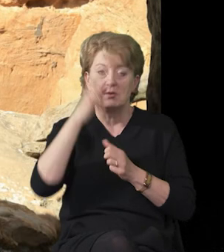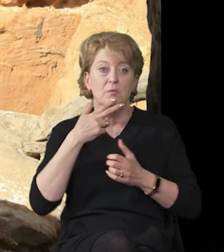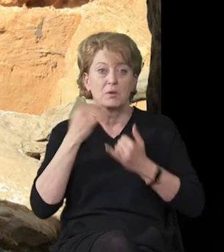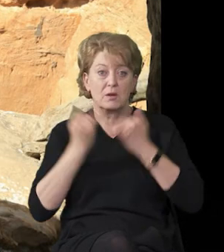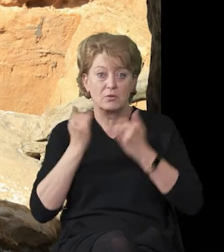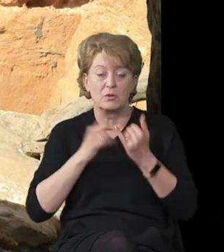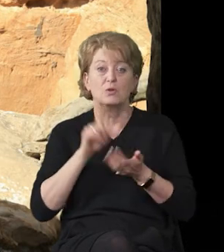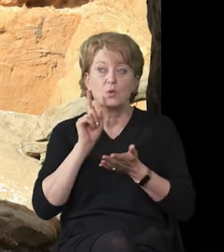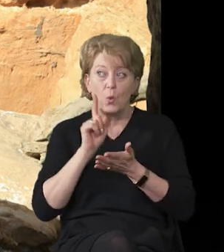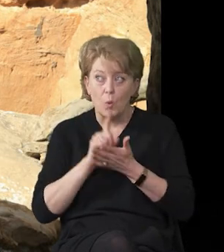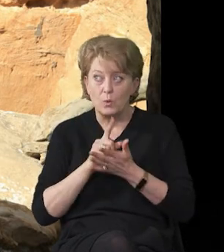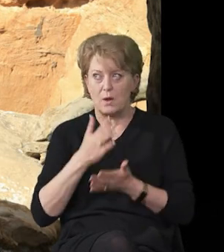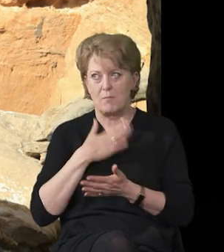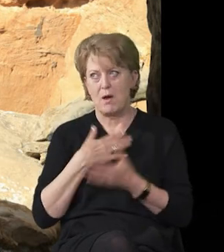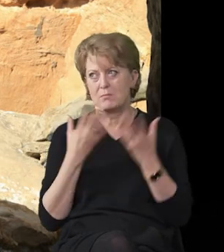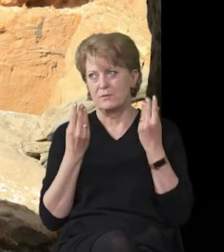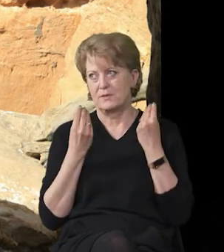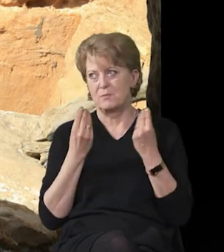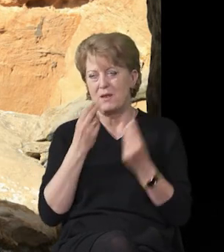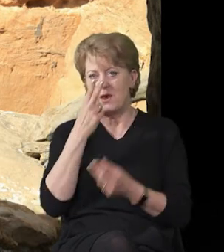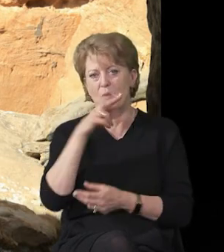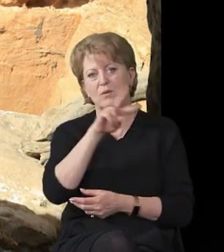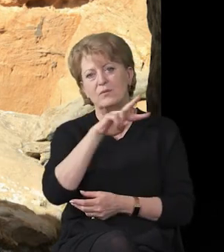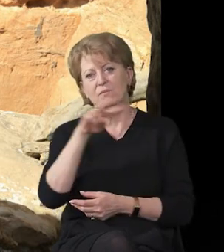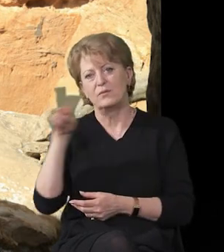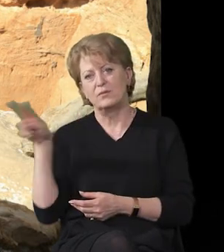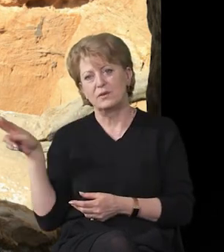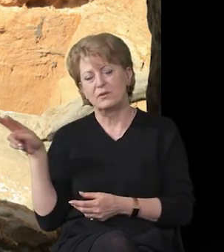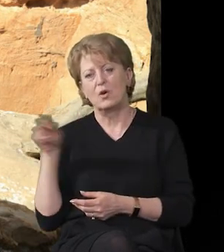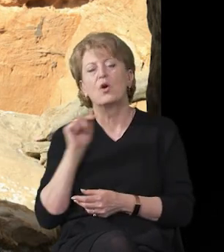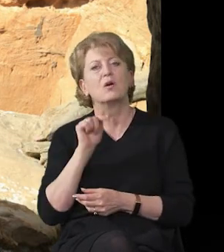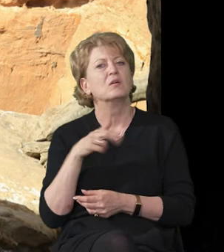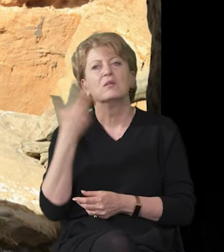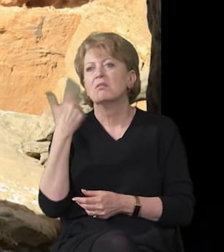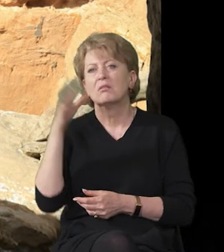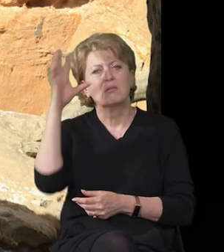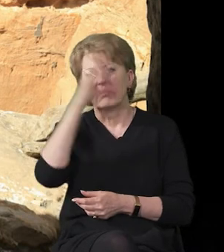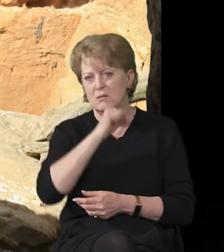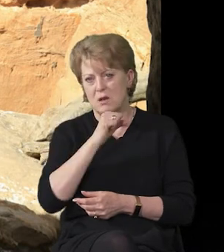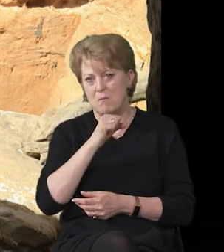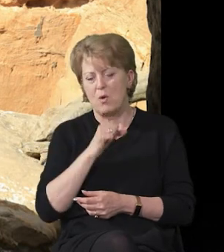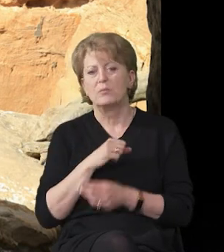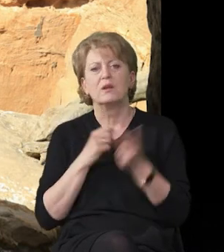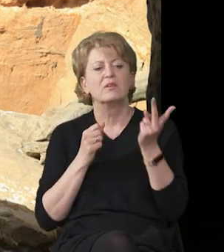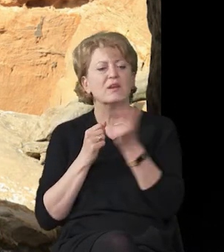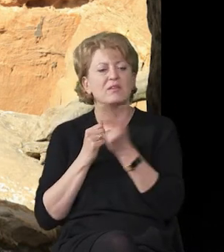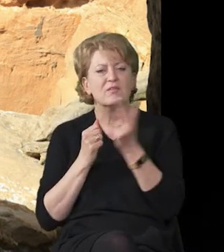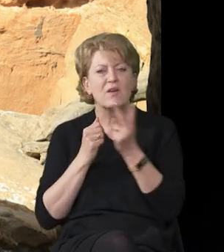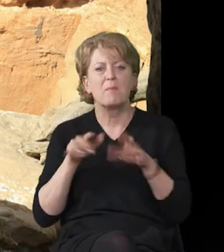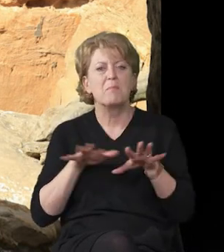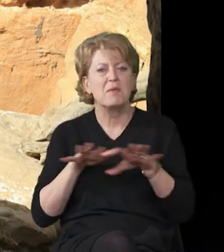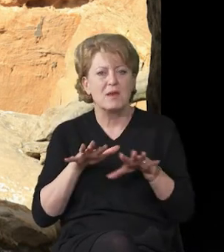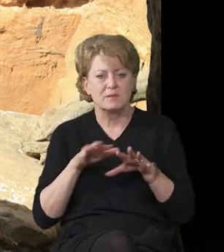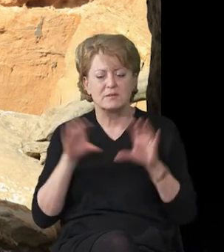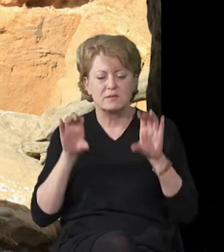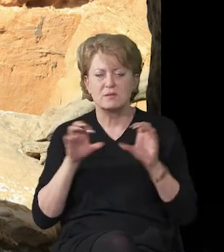widok. To jest coś, czego też nie zapomnę. W zasadzie Ertaale i Geralta to są dwa miejsca, które dla mnie są